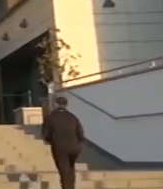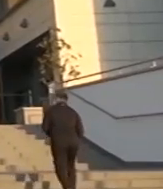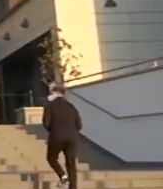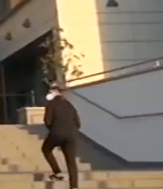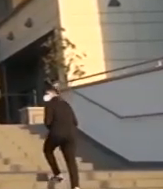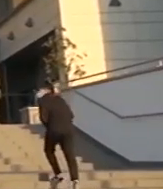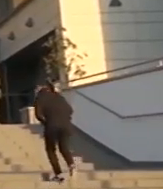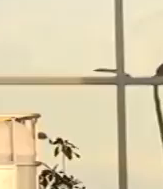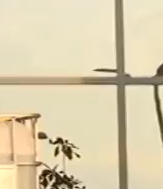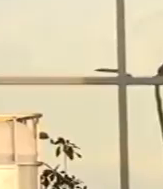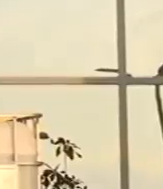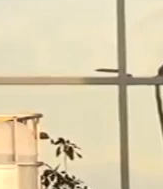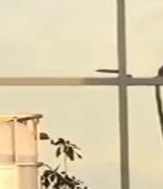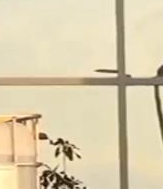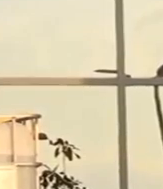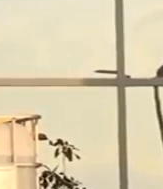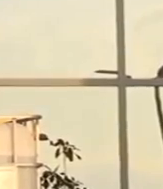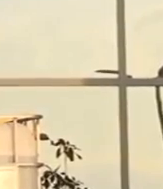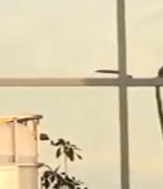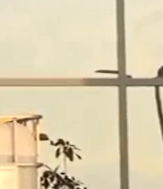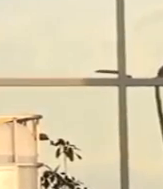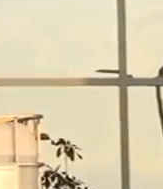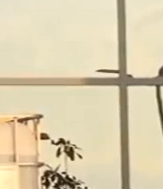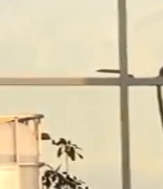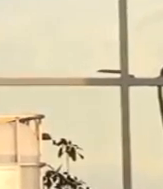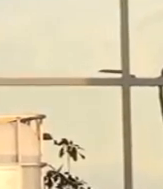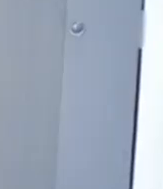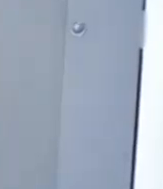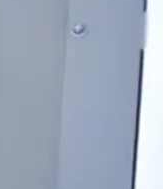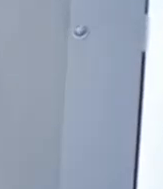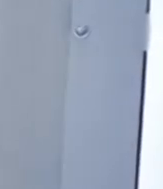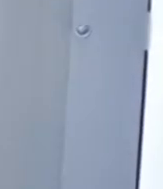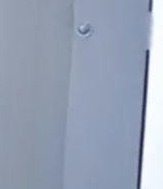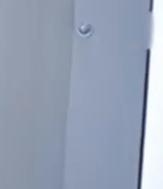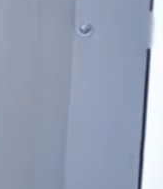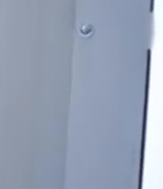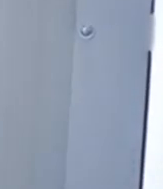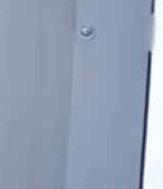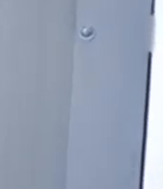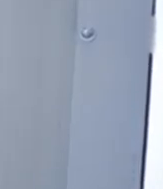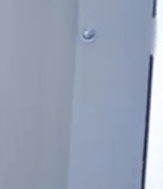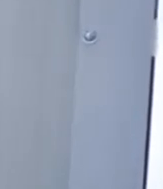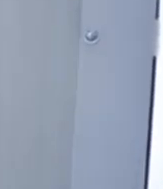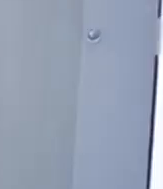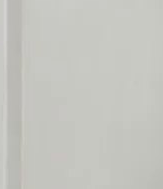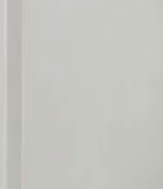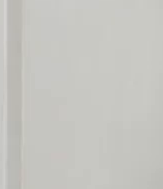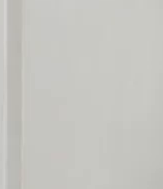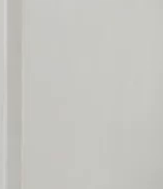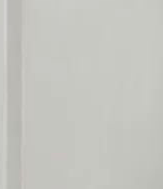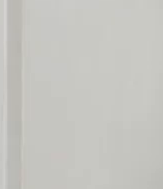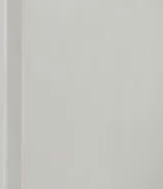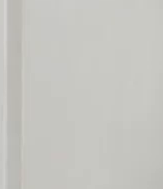Dečak koji je na svet došao u 27. nedelji težak je 920 grama, dugačak 41 cm i njegovo stanje je